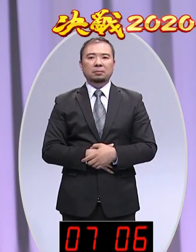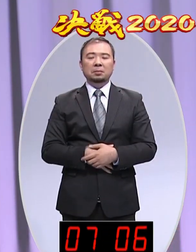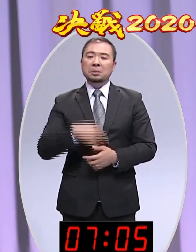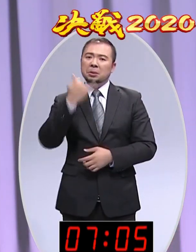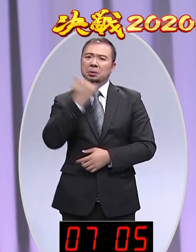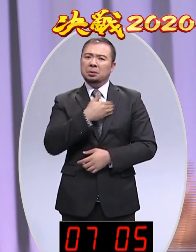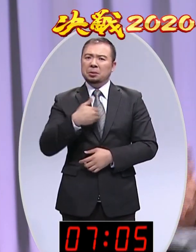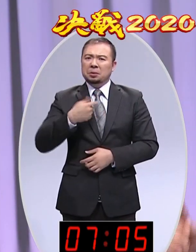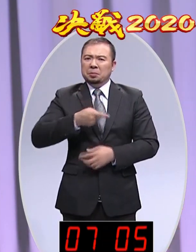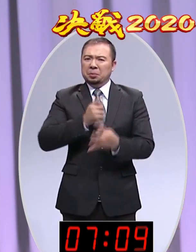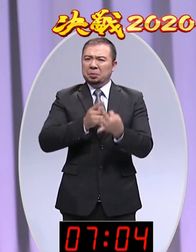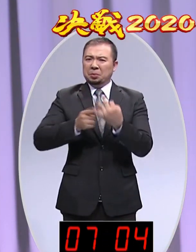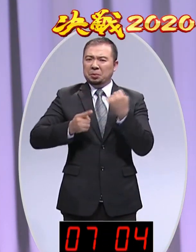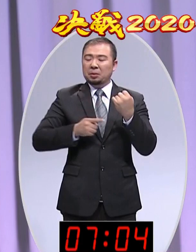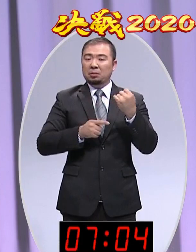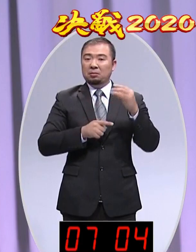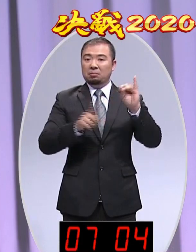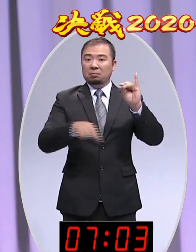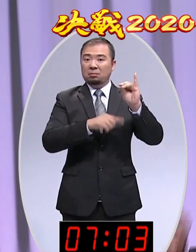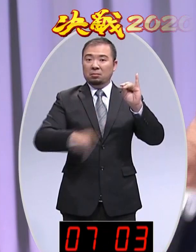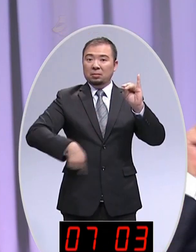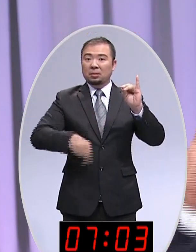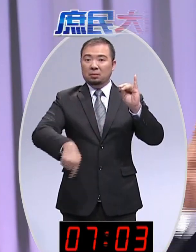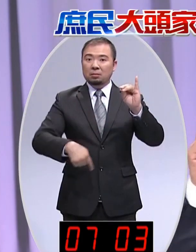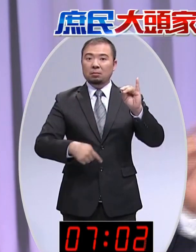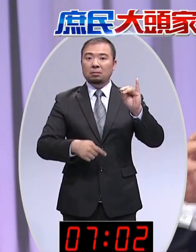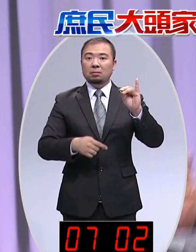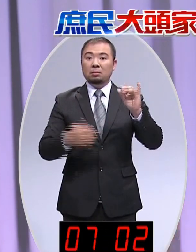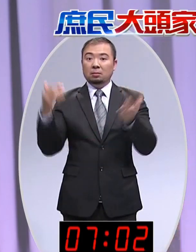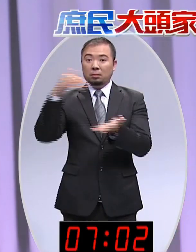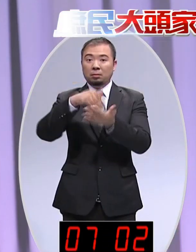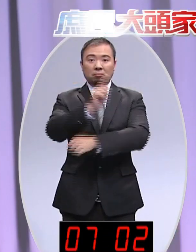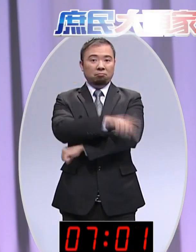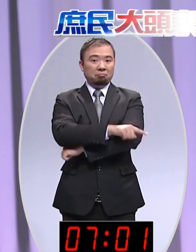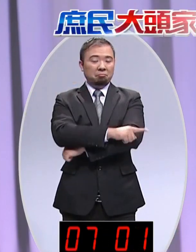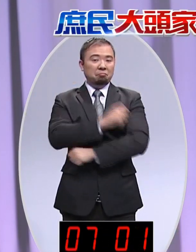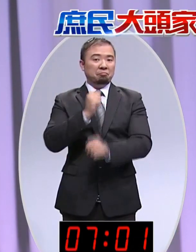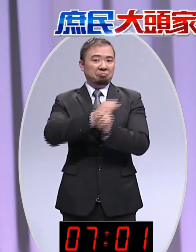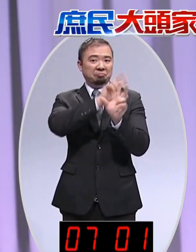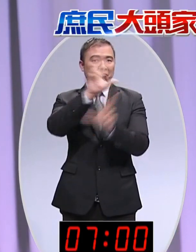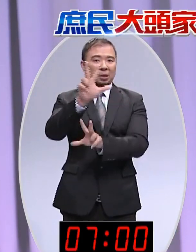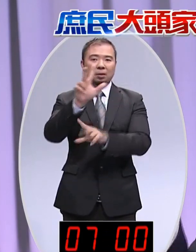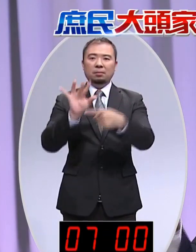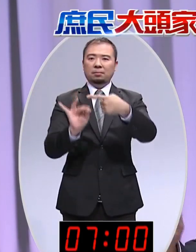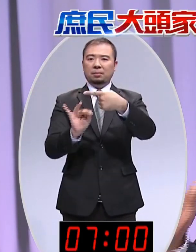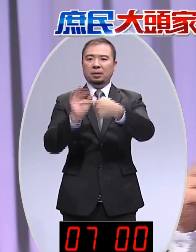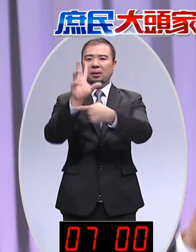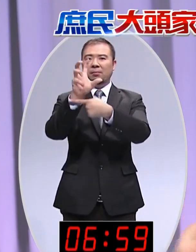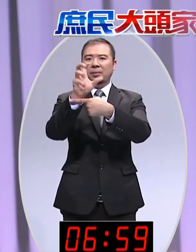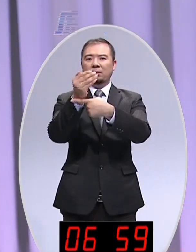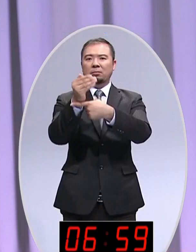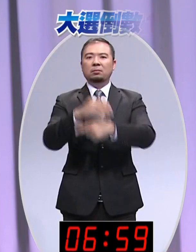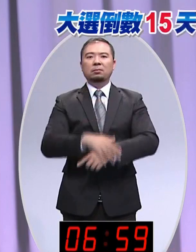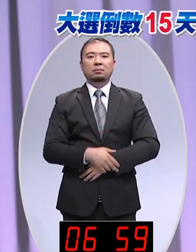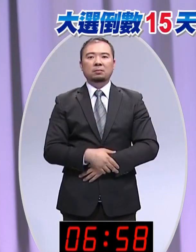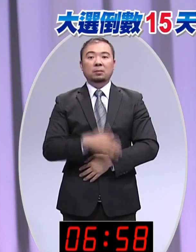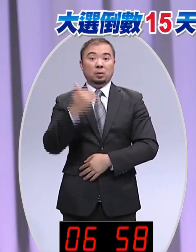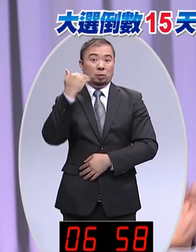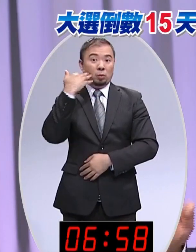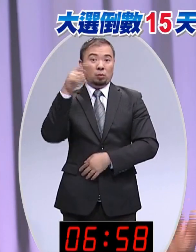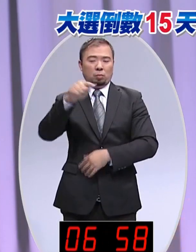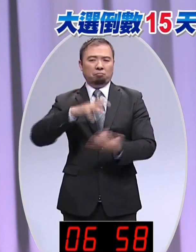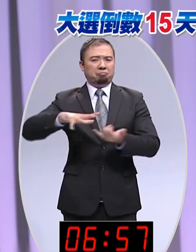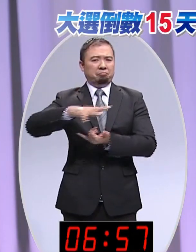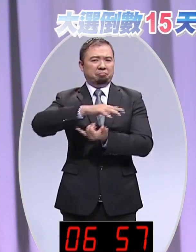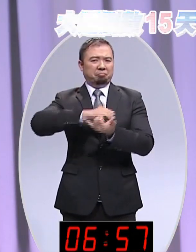见实现率达到了 89%。 省民要求我做的事情